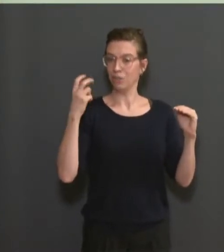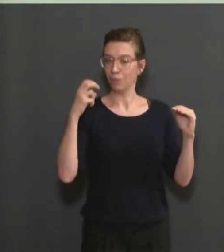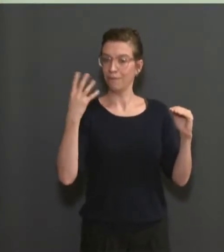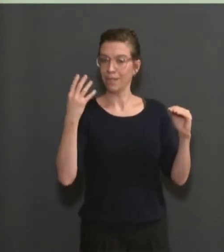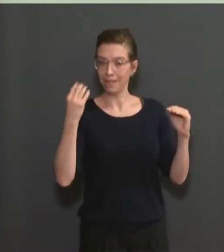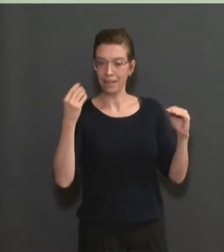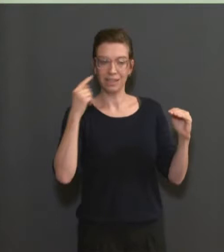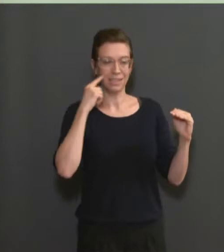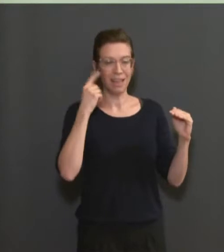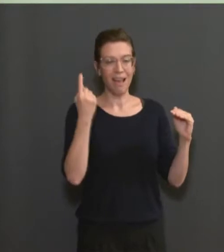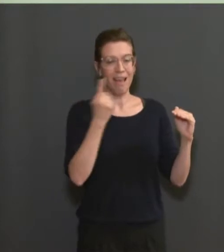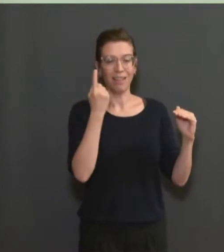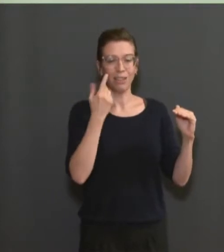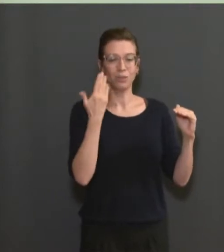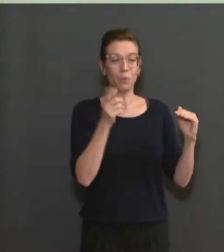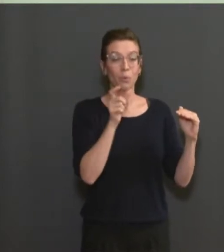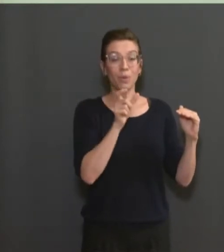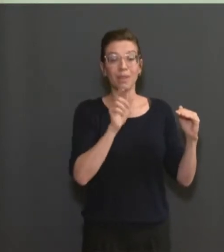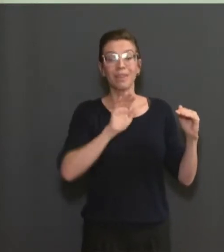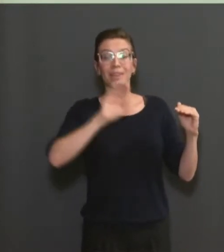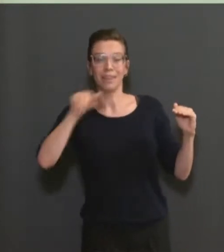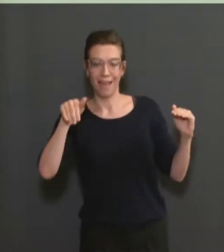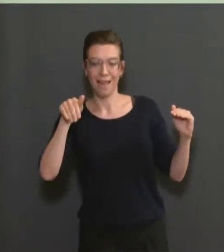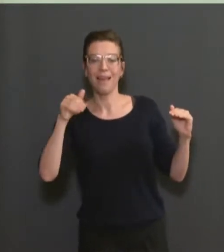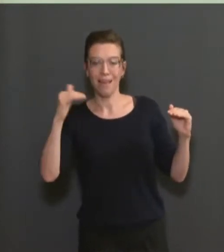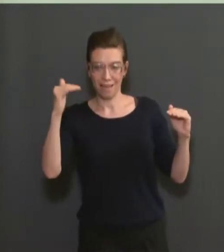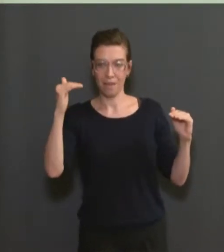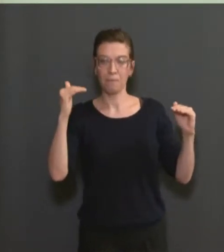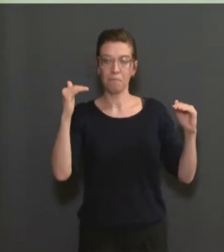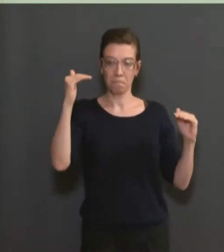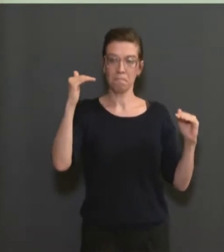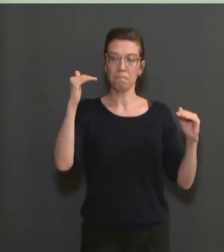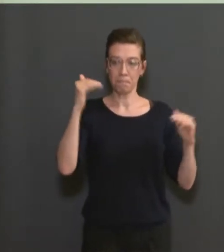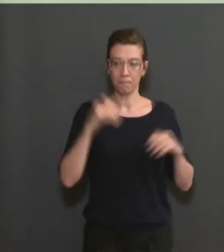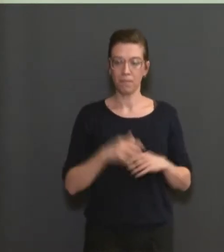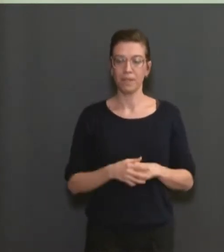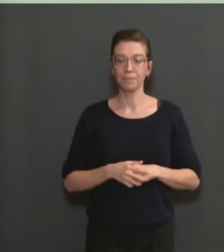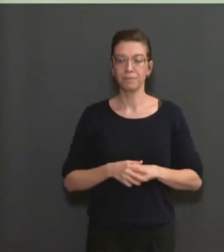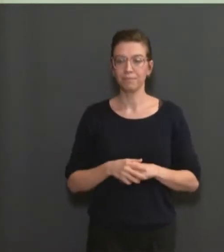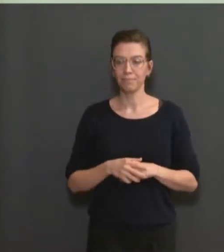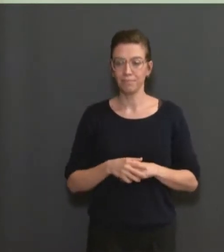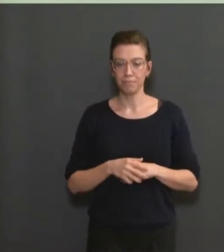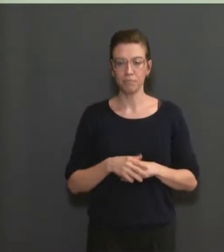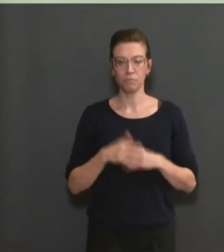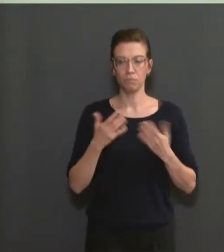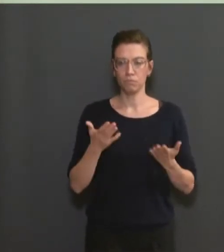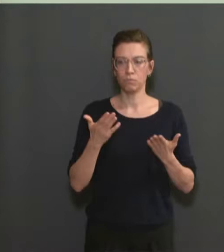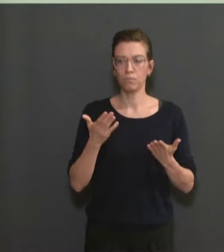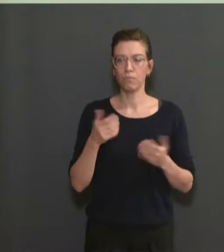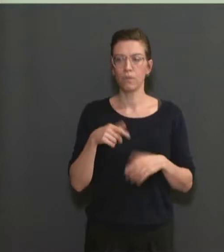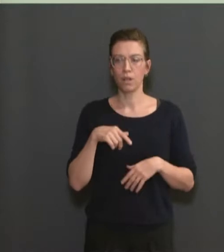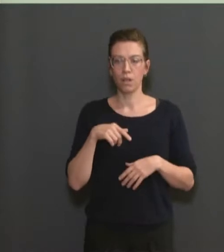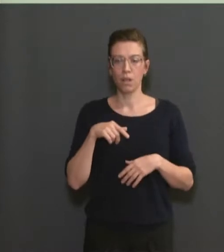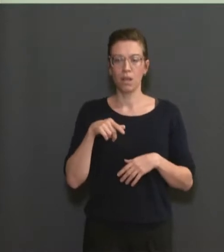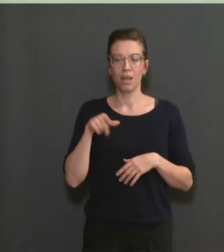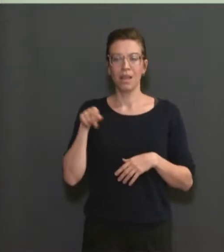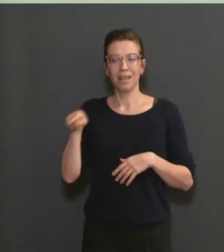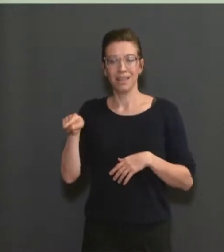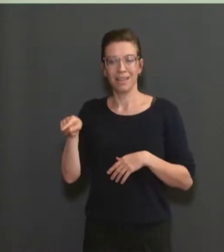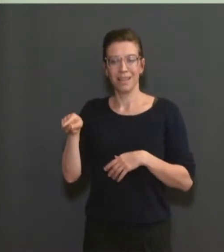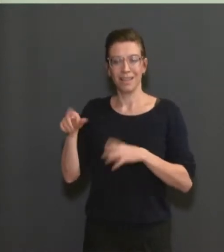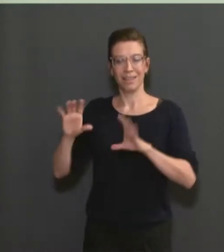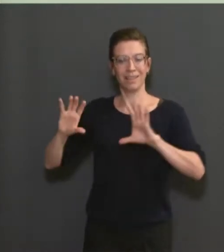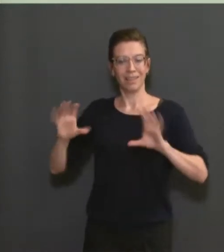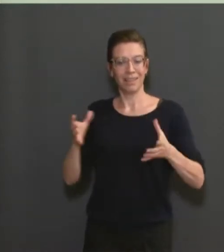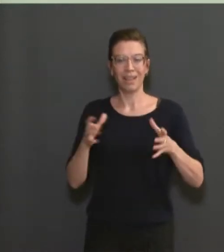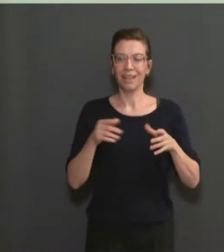De daling van de ziekenhuisopnames lijkt daarmee iets trager te gaan dan de daling van de besmettingen. De